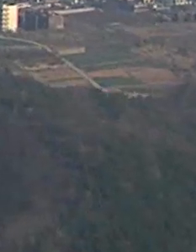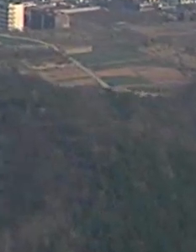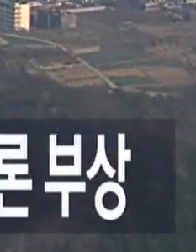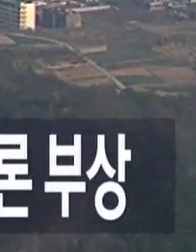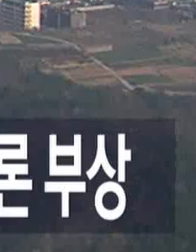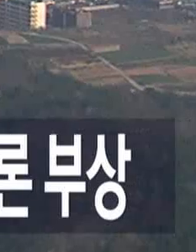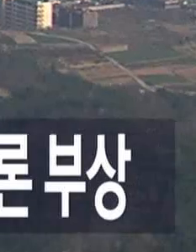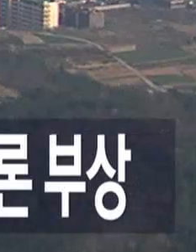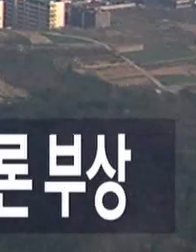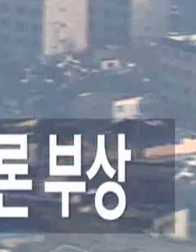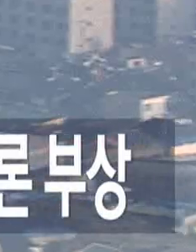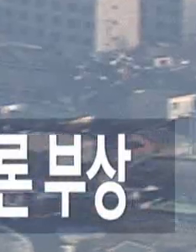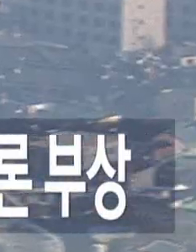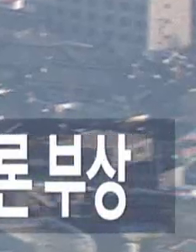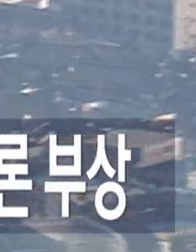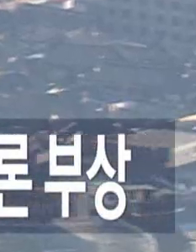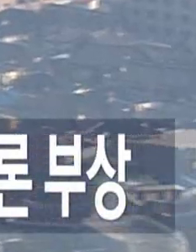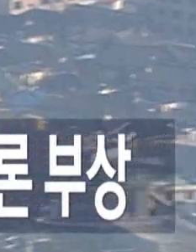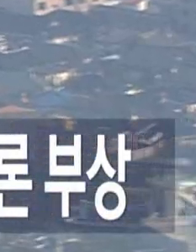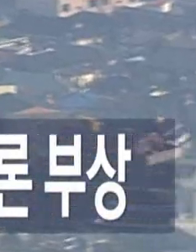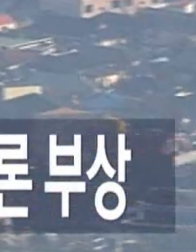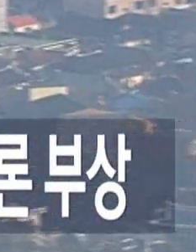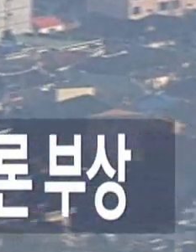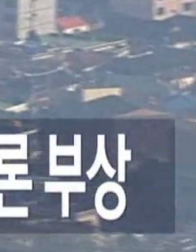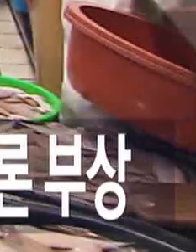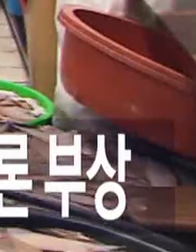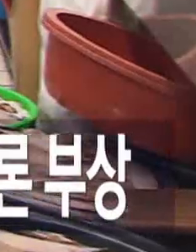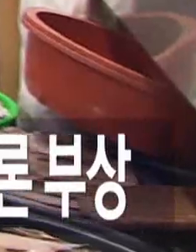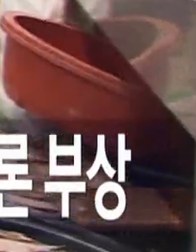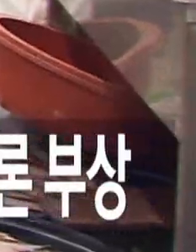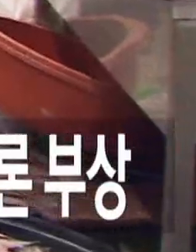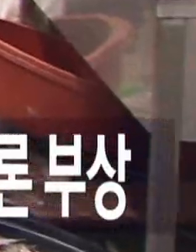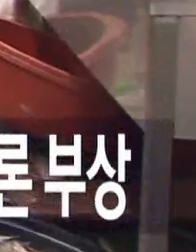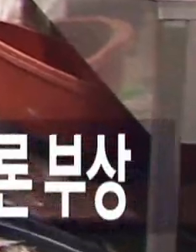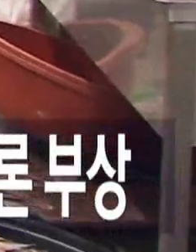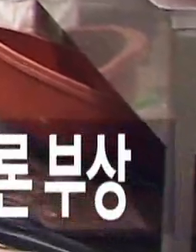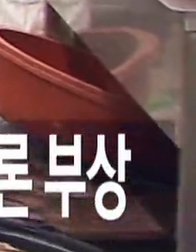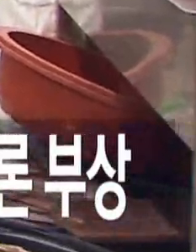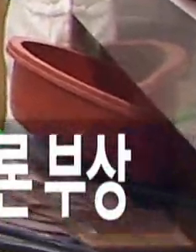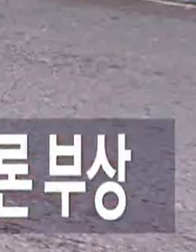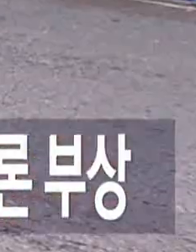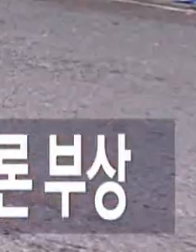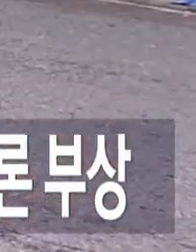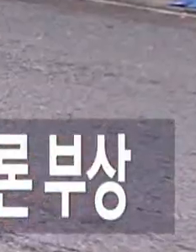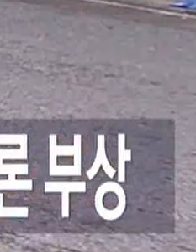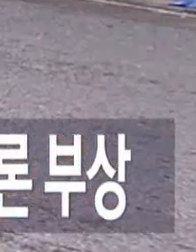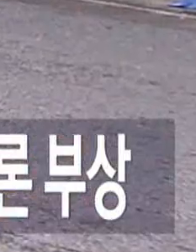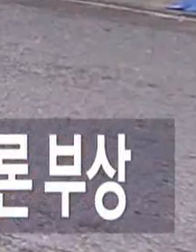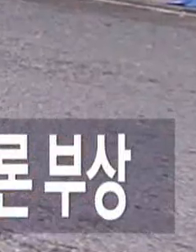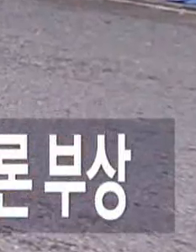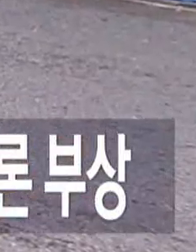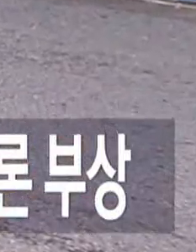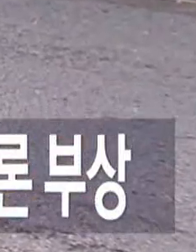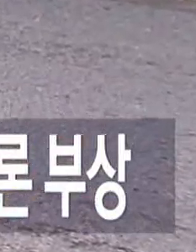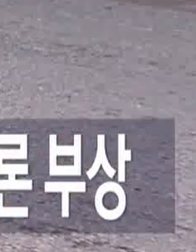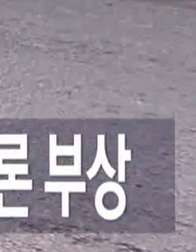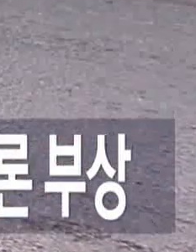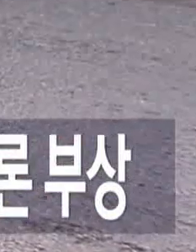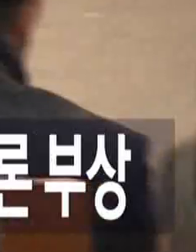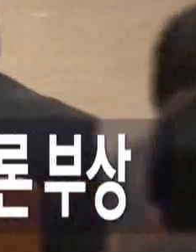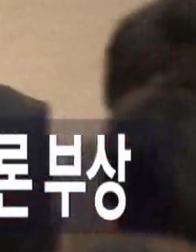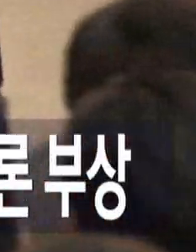여당 내 경선 후보가 확정된 고흥, 고성, 장흥, 강진 선거구의 선거운동이 속도를 내고 있습니다. 여당